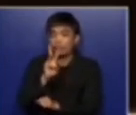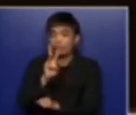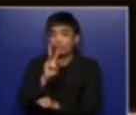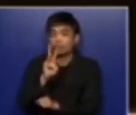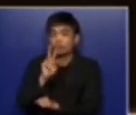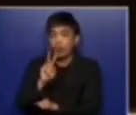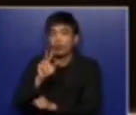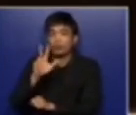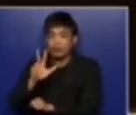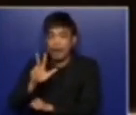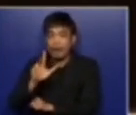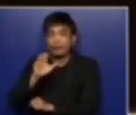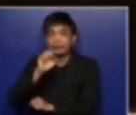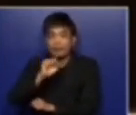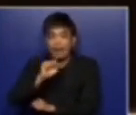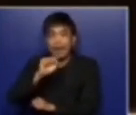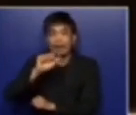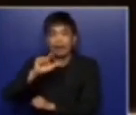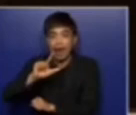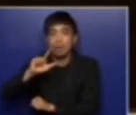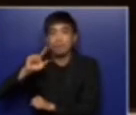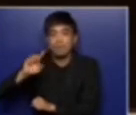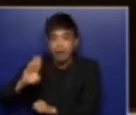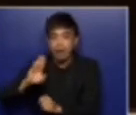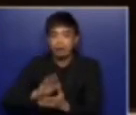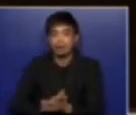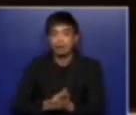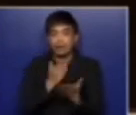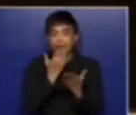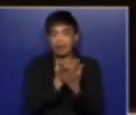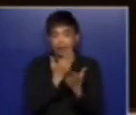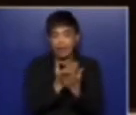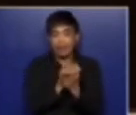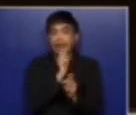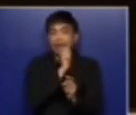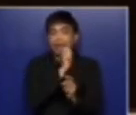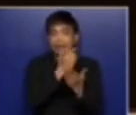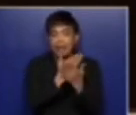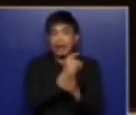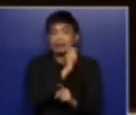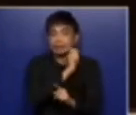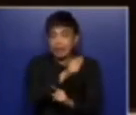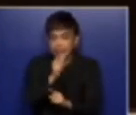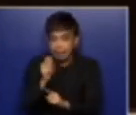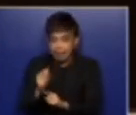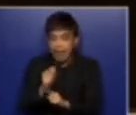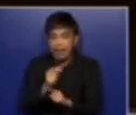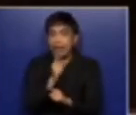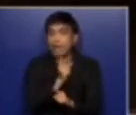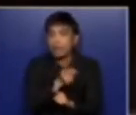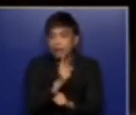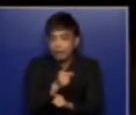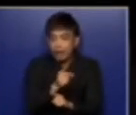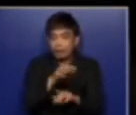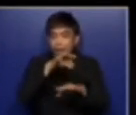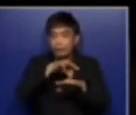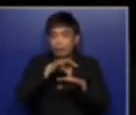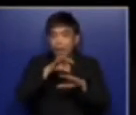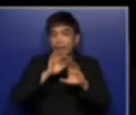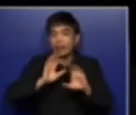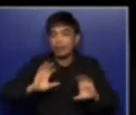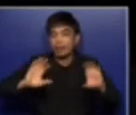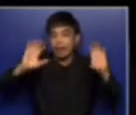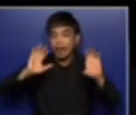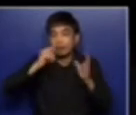2.623 แสนล้านบาทรายจ่ายประจำค่ะท่านประธานคะข้าราชการในประเทศไ